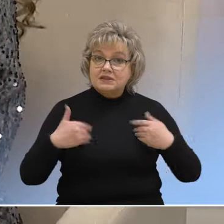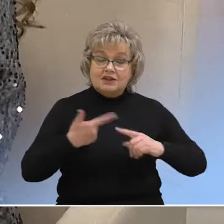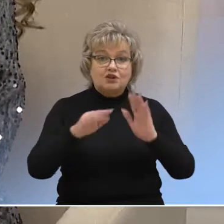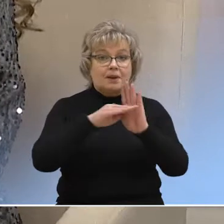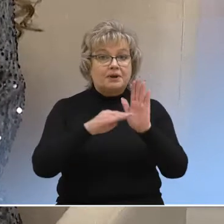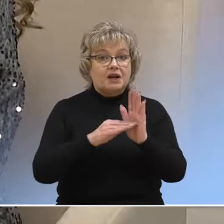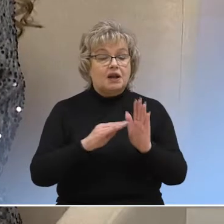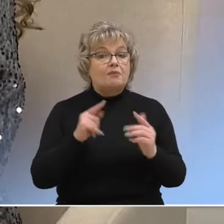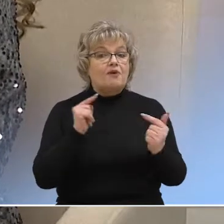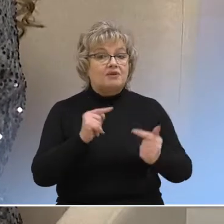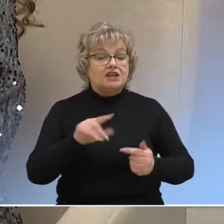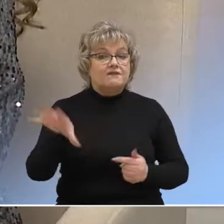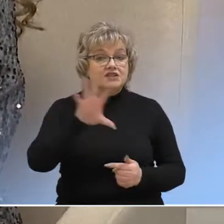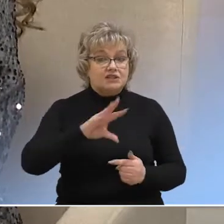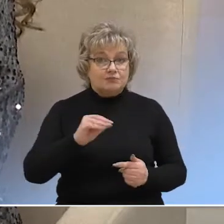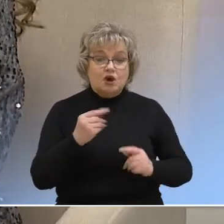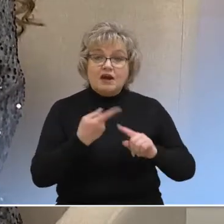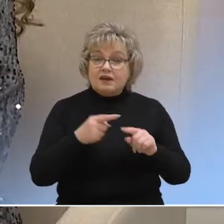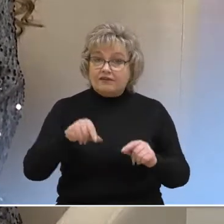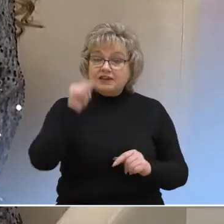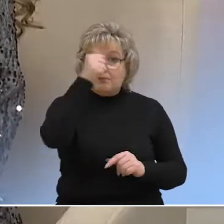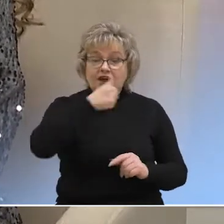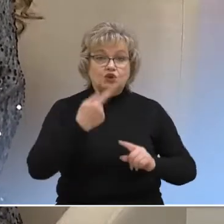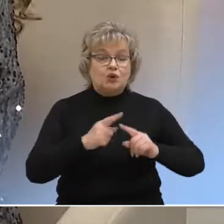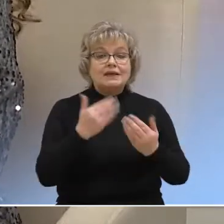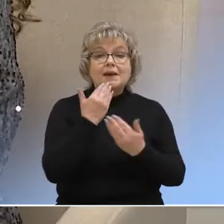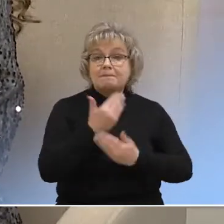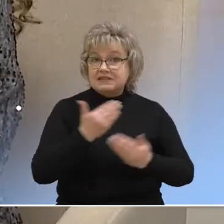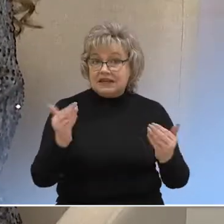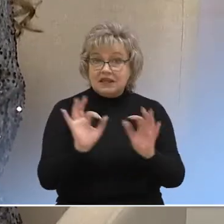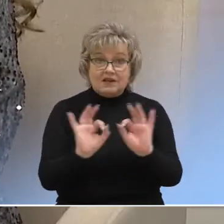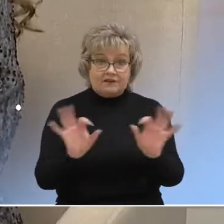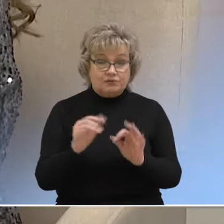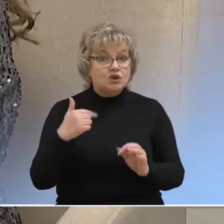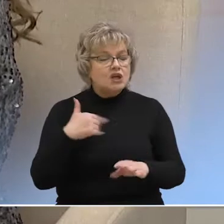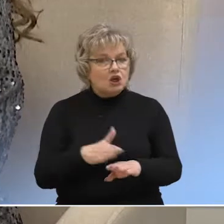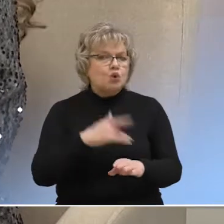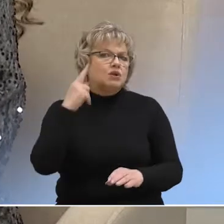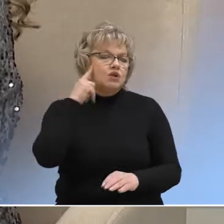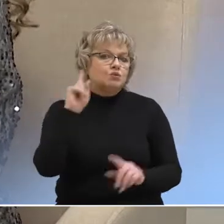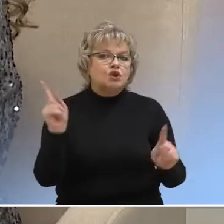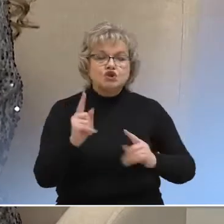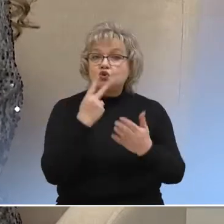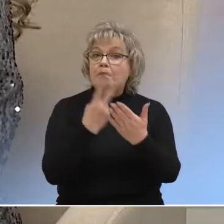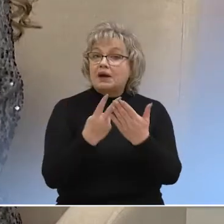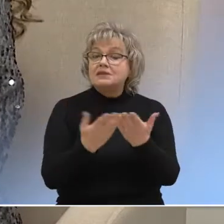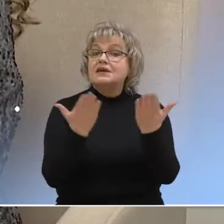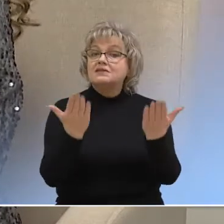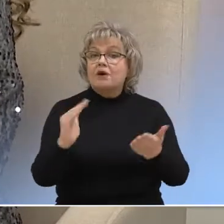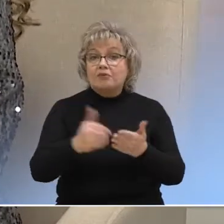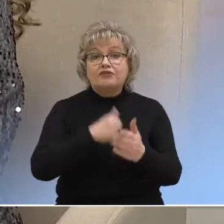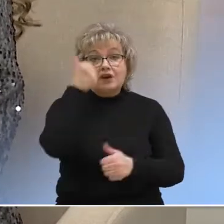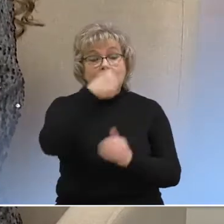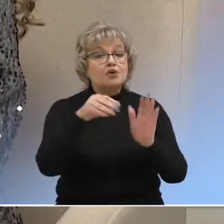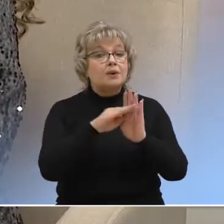Здравствуйте, это программа «Вопреки всему». И в этом году это последний выпуск. Я долго думала, что же показать вам в